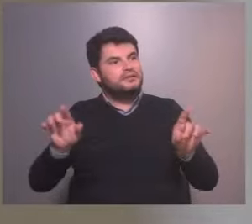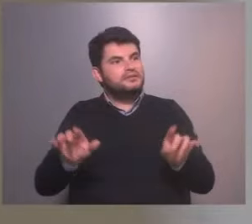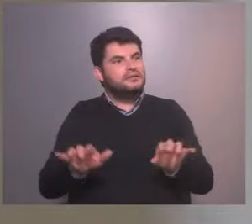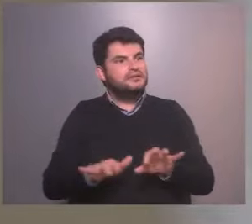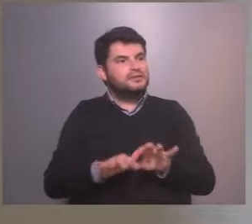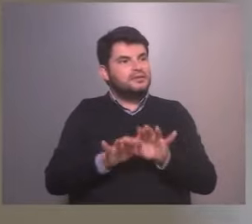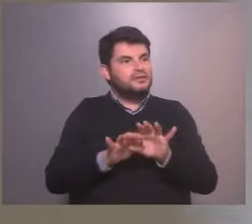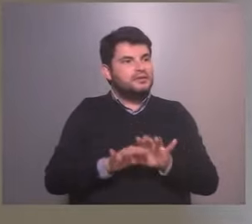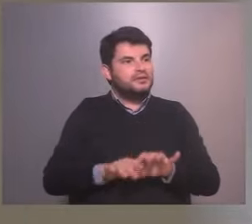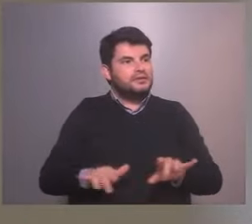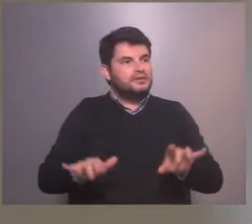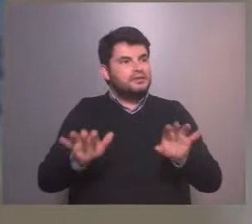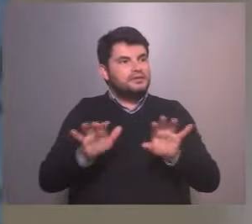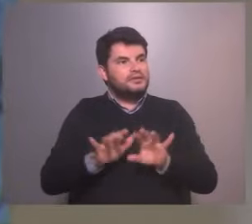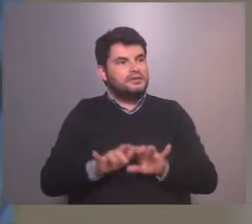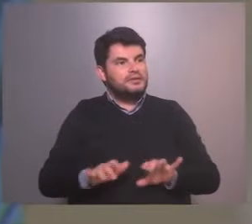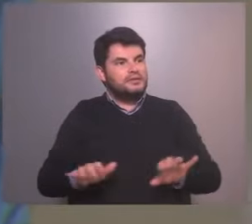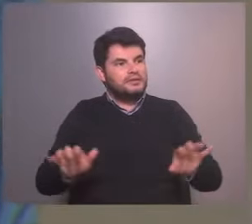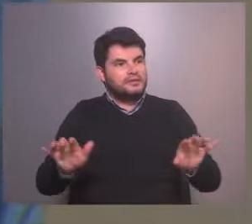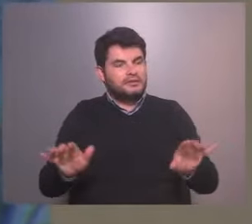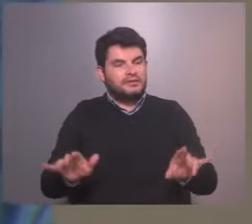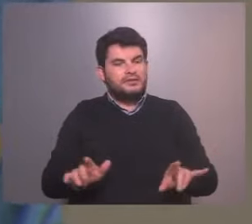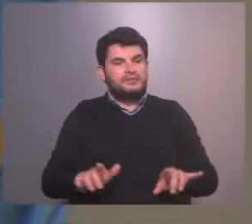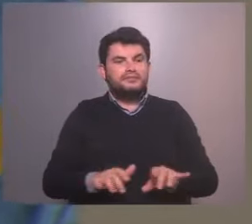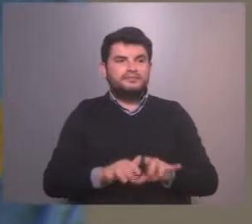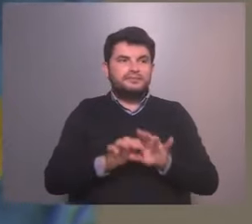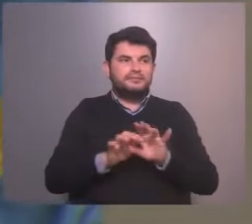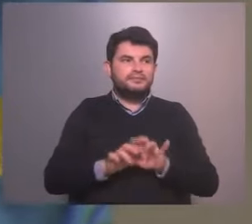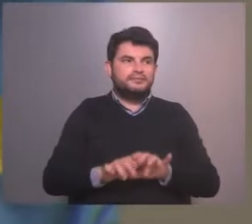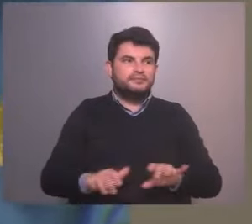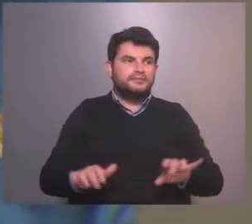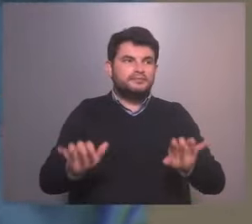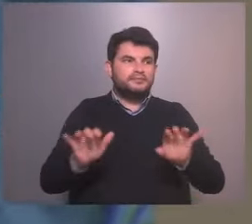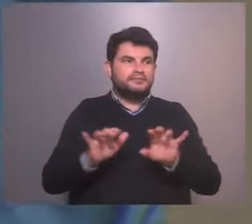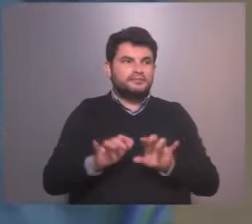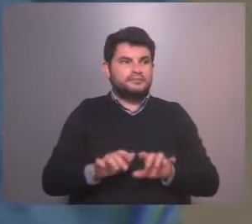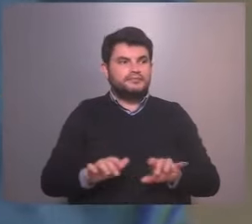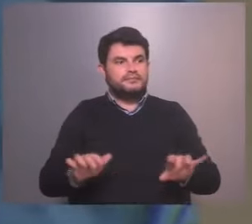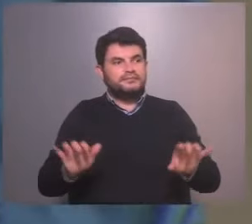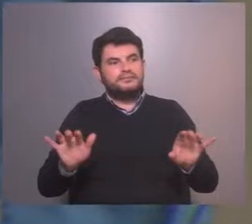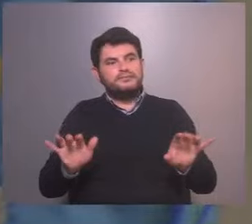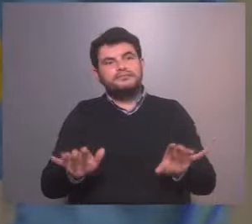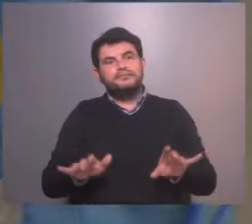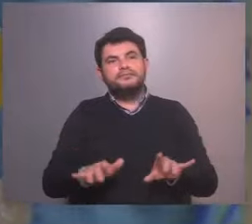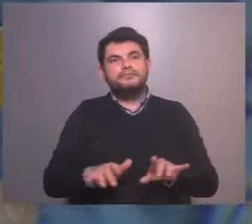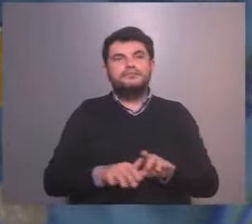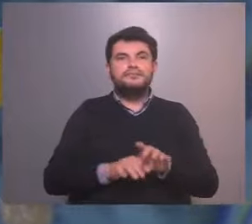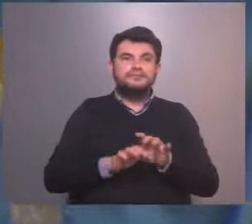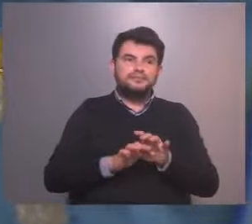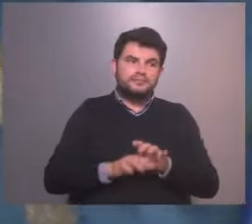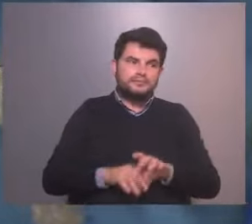ó meu Jesus, perdoai-nos e livrai-nos do fogo do inferno.